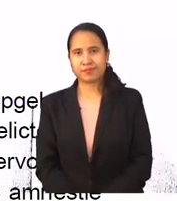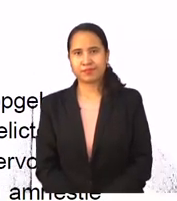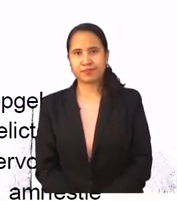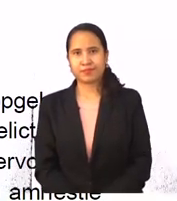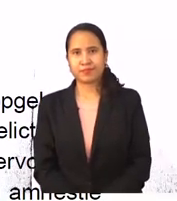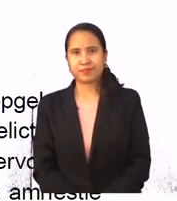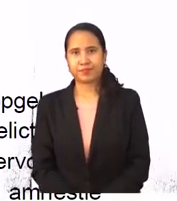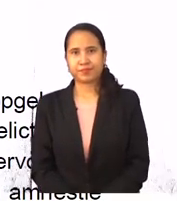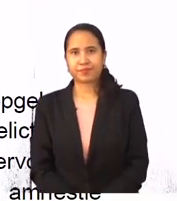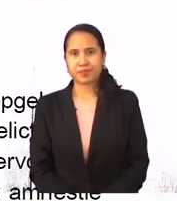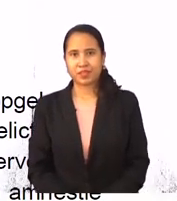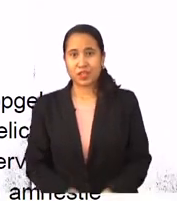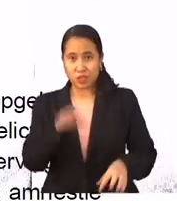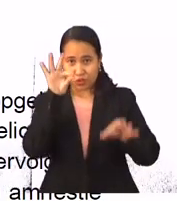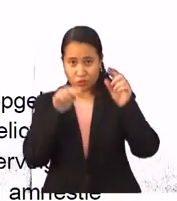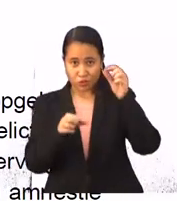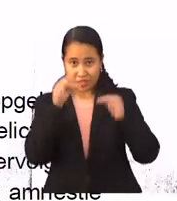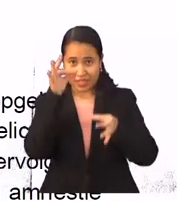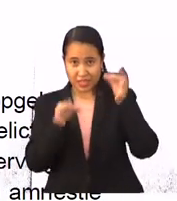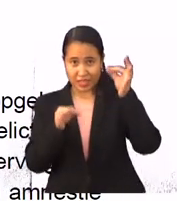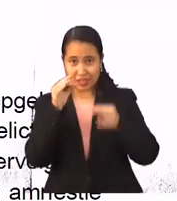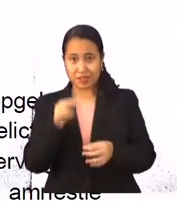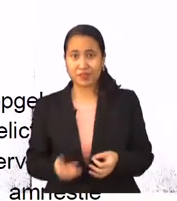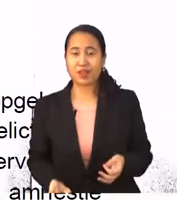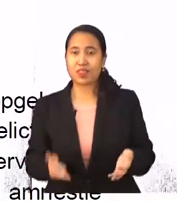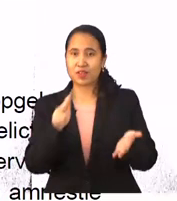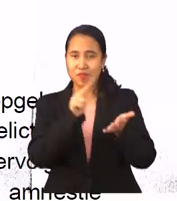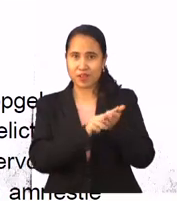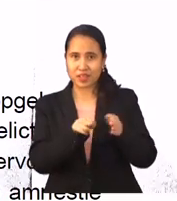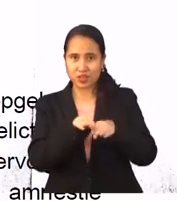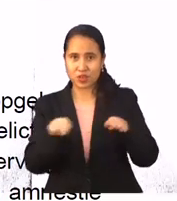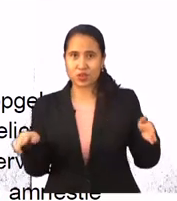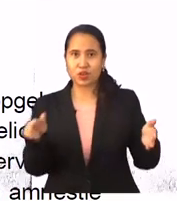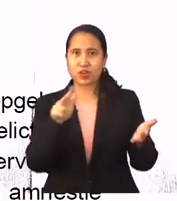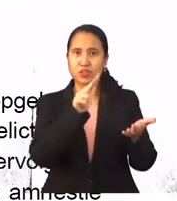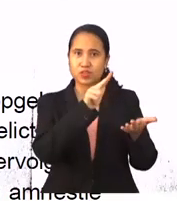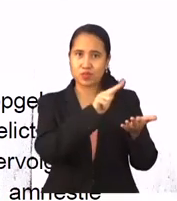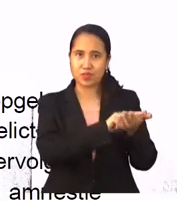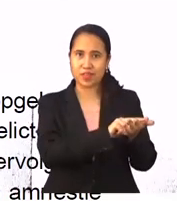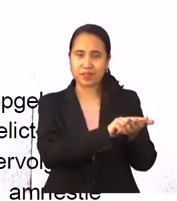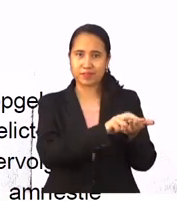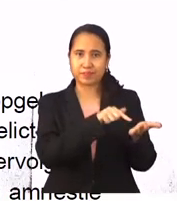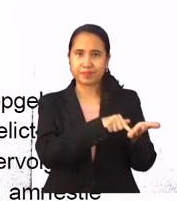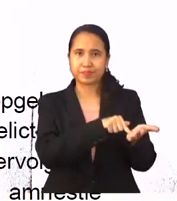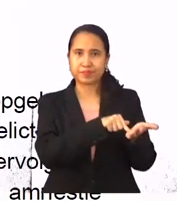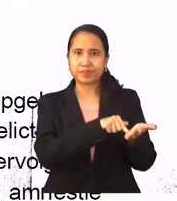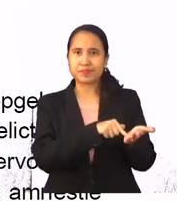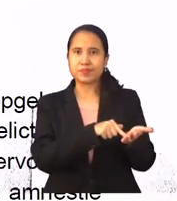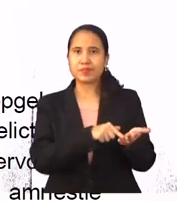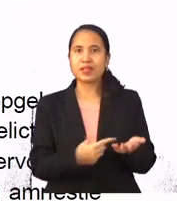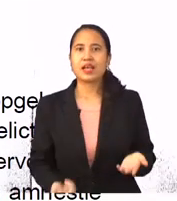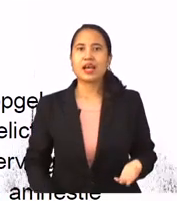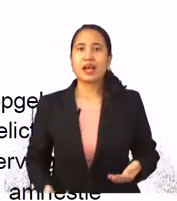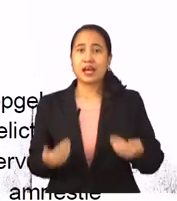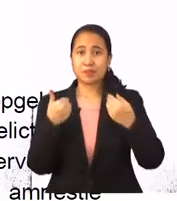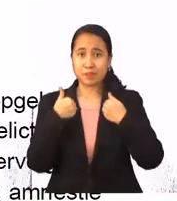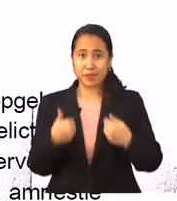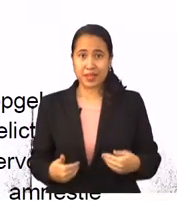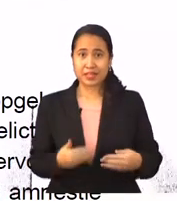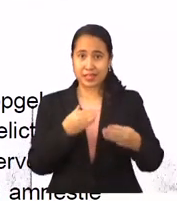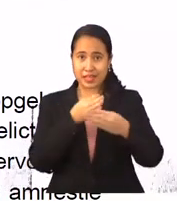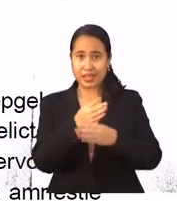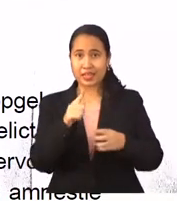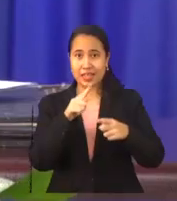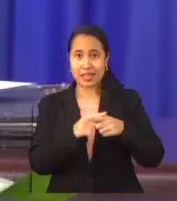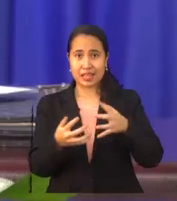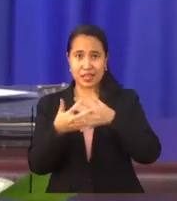Aan de grondwet, aan het internationaal verdrag inzake burger- en politieke rechten en aan het Amerikaans verdrag inzake de